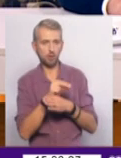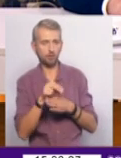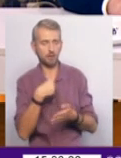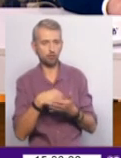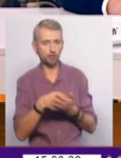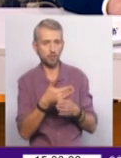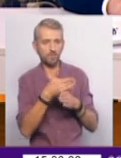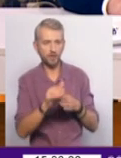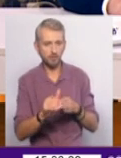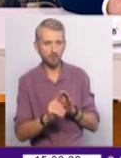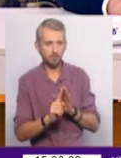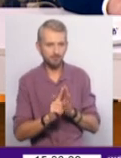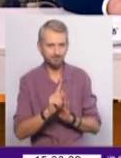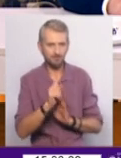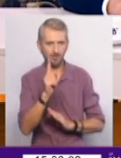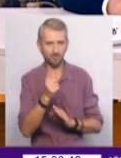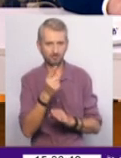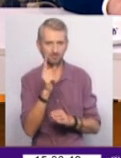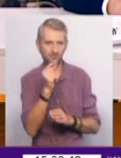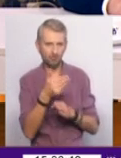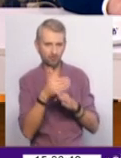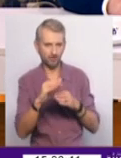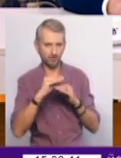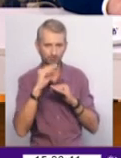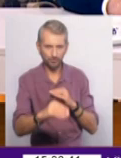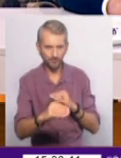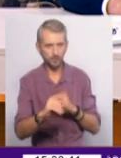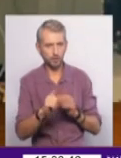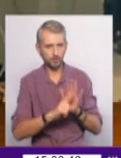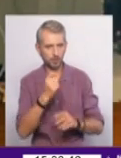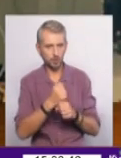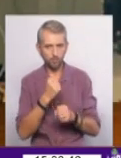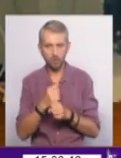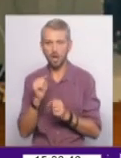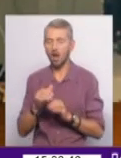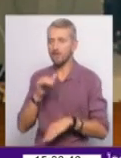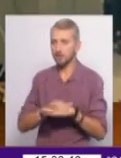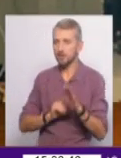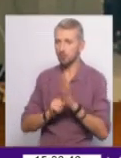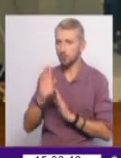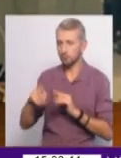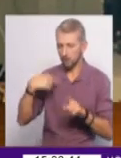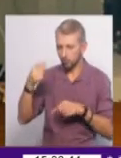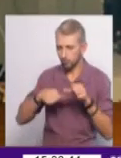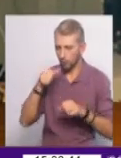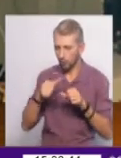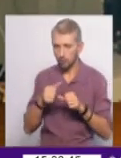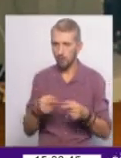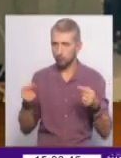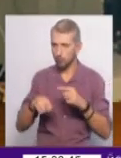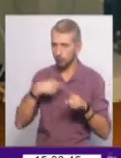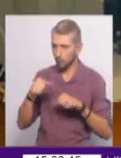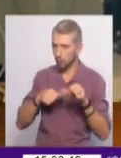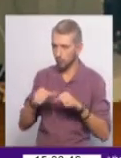виділимо перші кошти для того, щоб розпочати ці роботи. А початок вже фактичний буде наступного року.